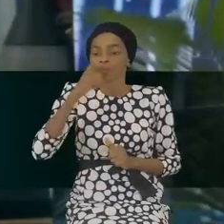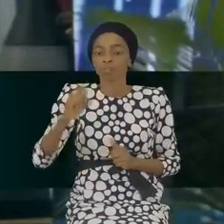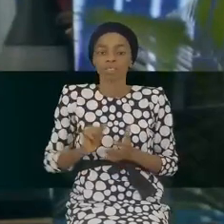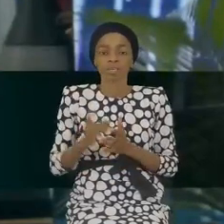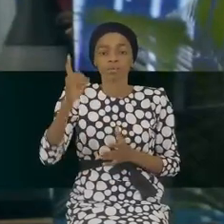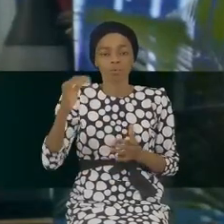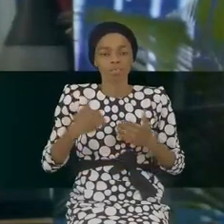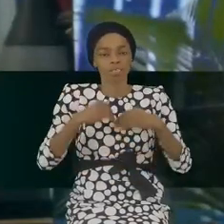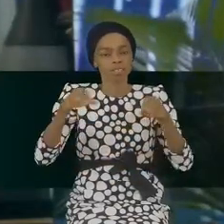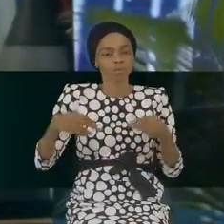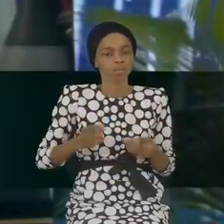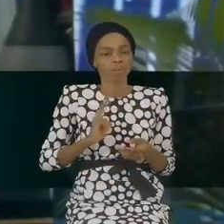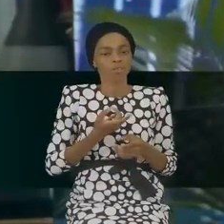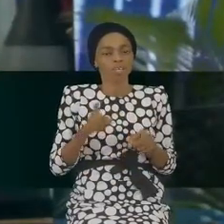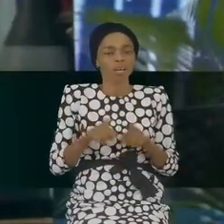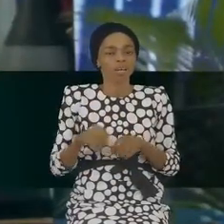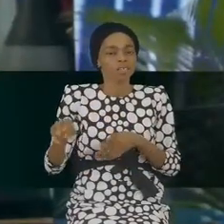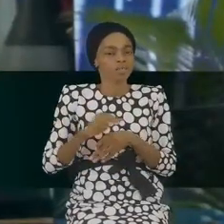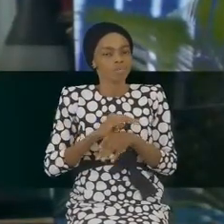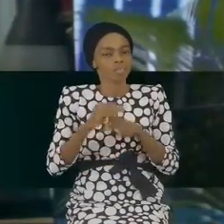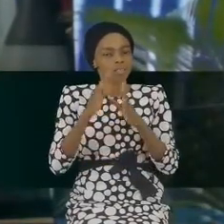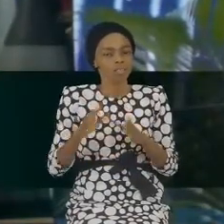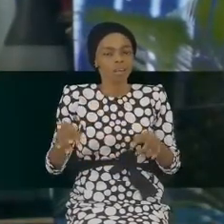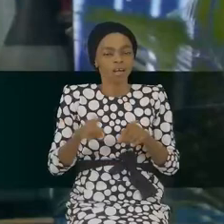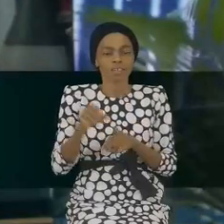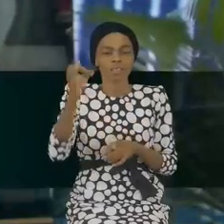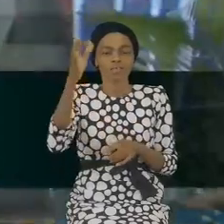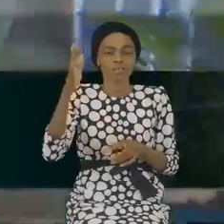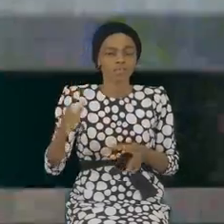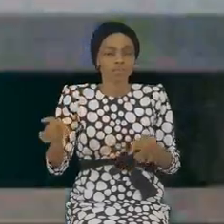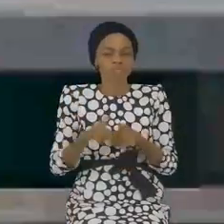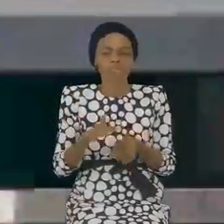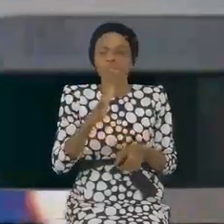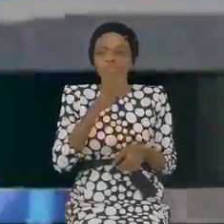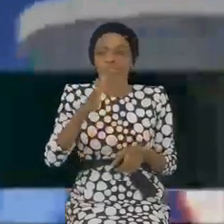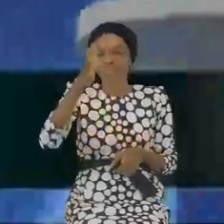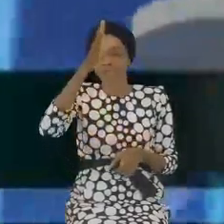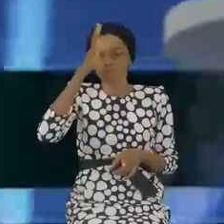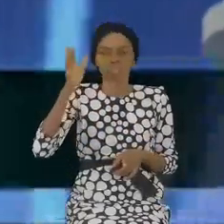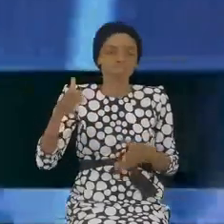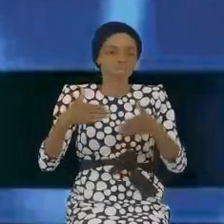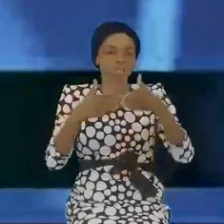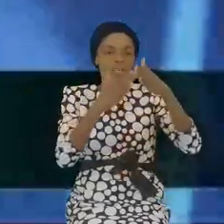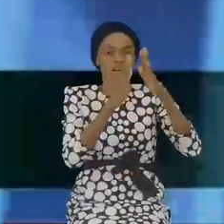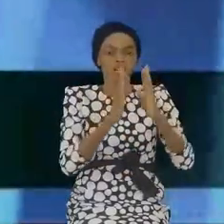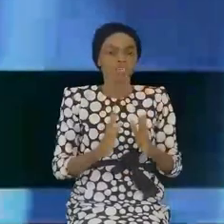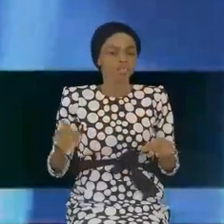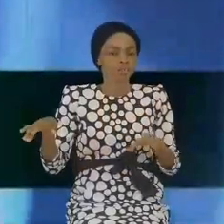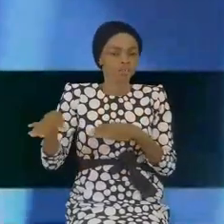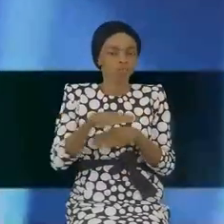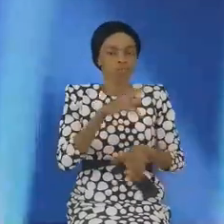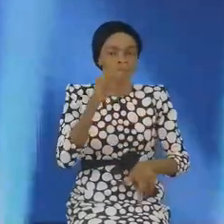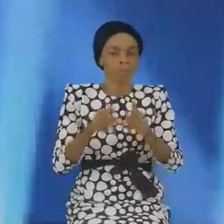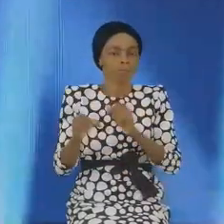tant que ministre, en tant que professionnel, en tant que père et mère, en tant que dirigeant sur le peuple de Dieu. Rassurez-vous